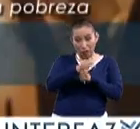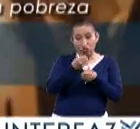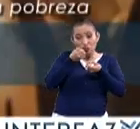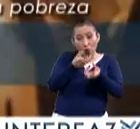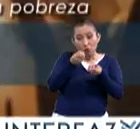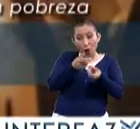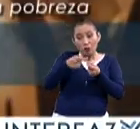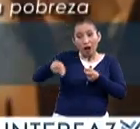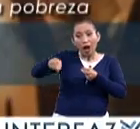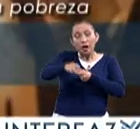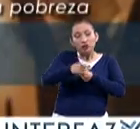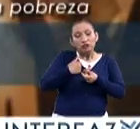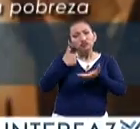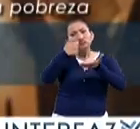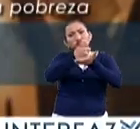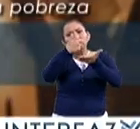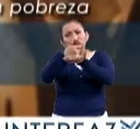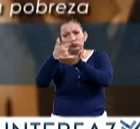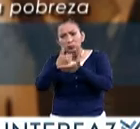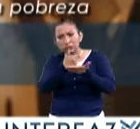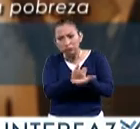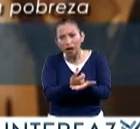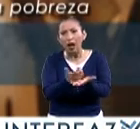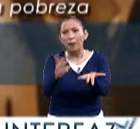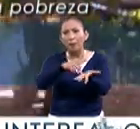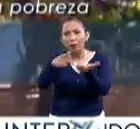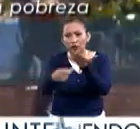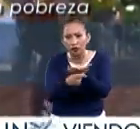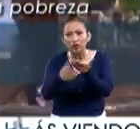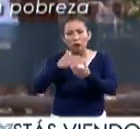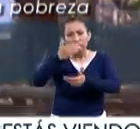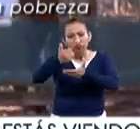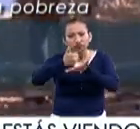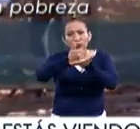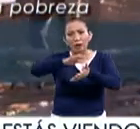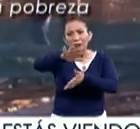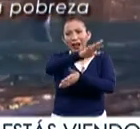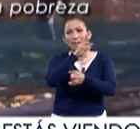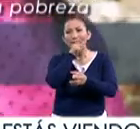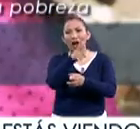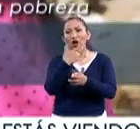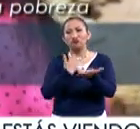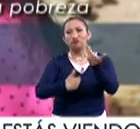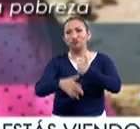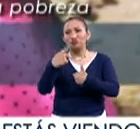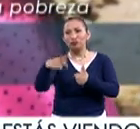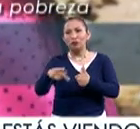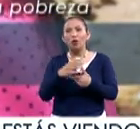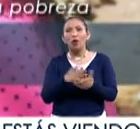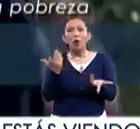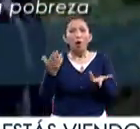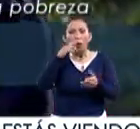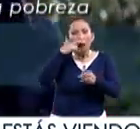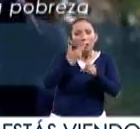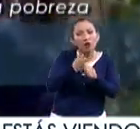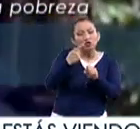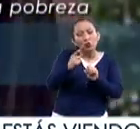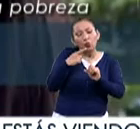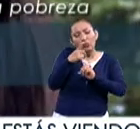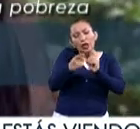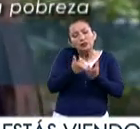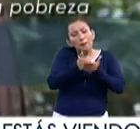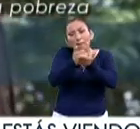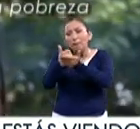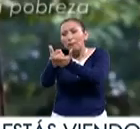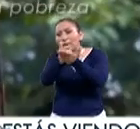มื่อเขาเจ้าได้รับข้อมูลข่าวสารเห็นว่าเขาเจ้าหันมีส่วนร่วมในการพัฒนาหรือว่าในการจัดตั้งปฏิบัติและให้ได้การ